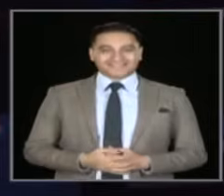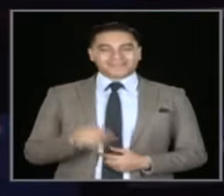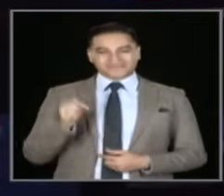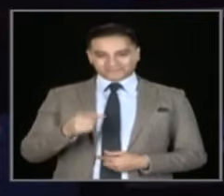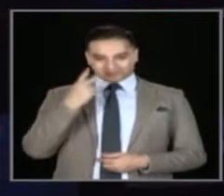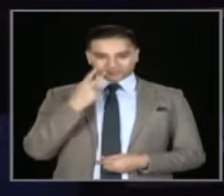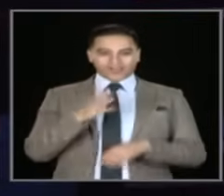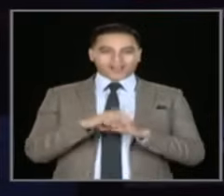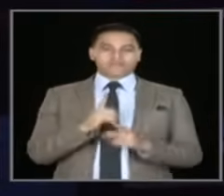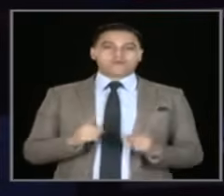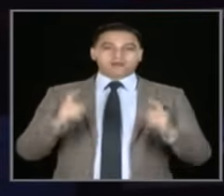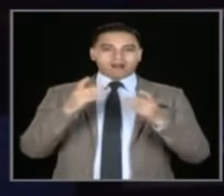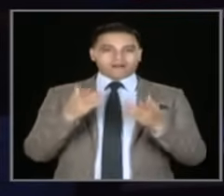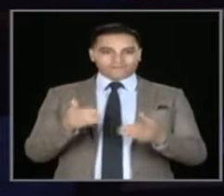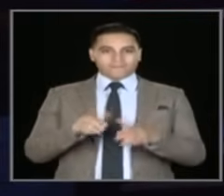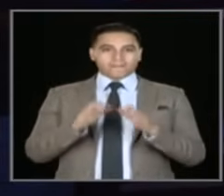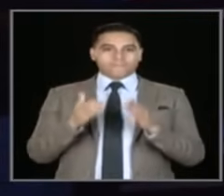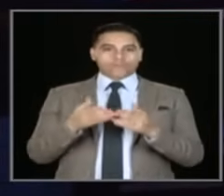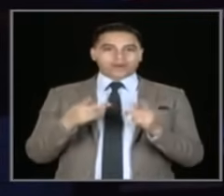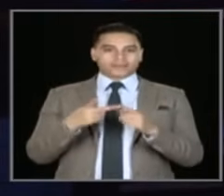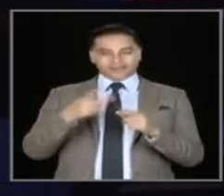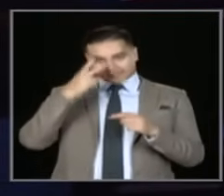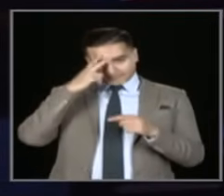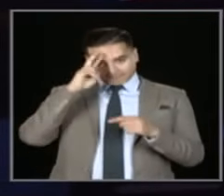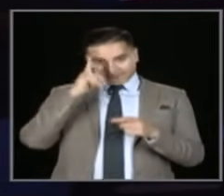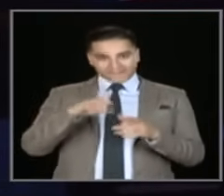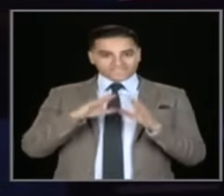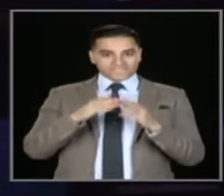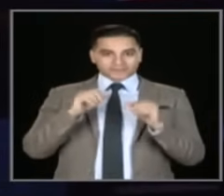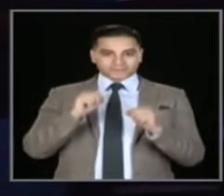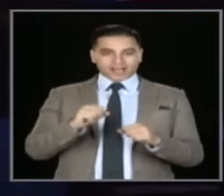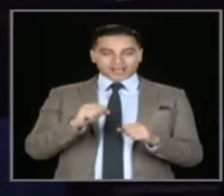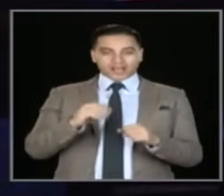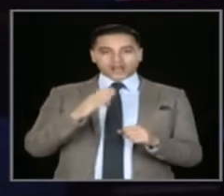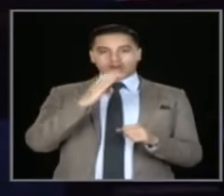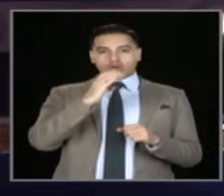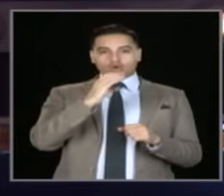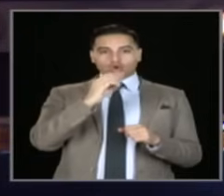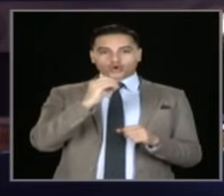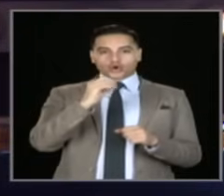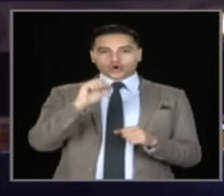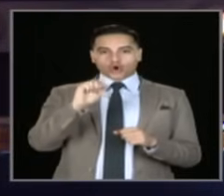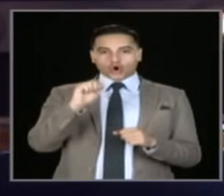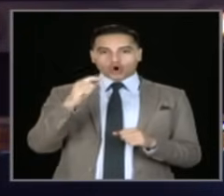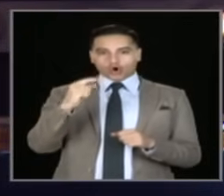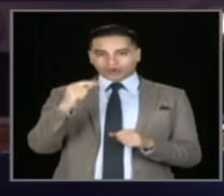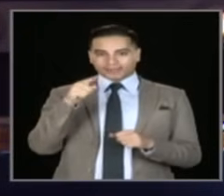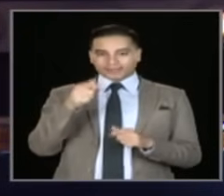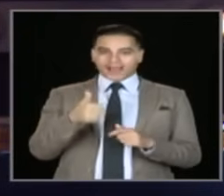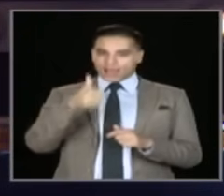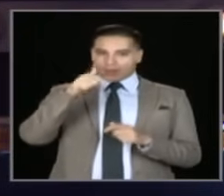النهاردة عندنا مباراة في المجموعة الثانية واللي بتضم فريق جود في صدارة المجموعة، في المركز الثاني